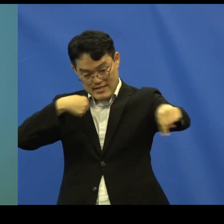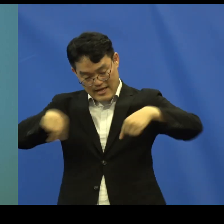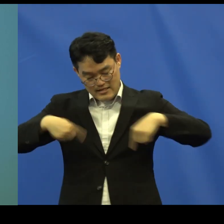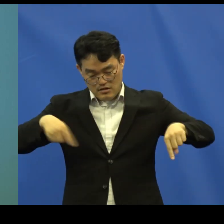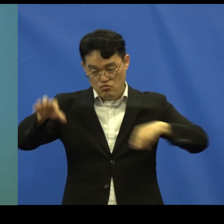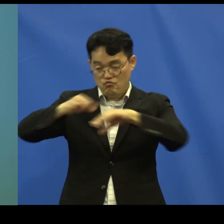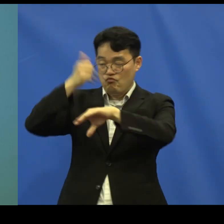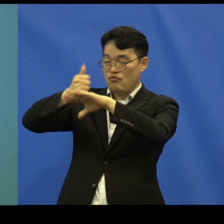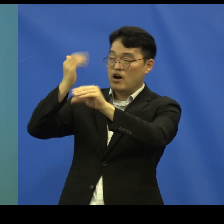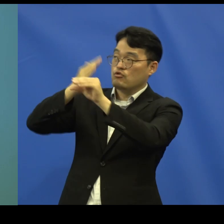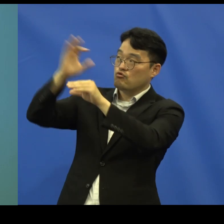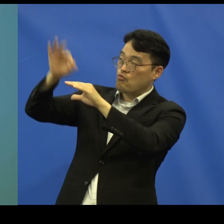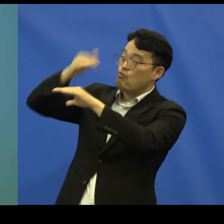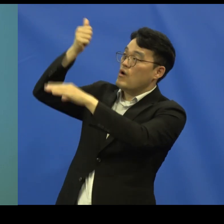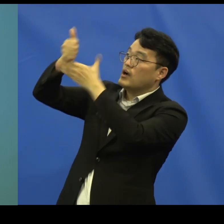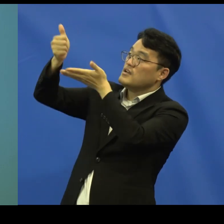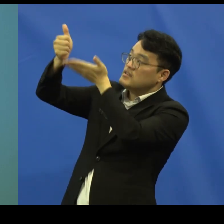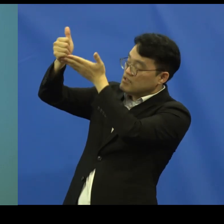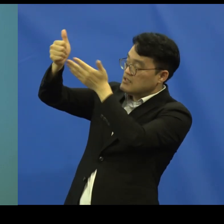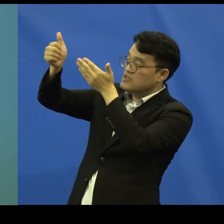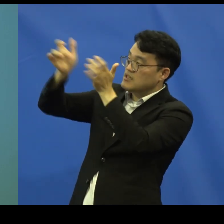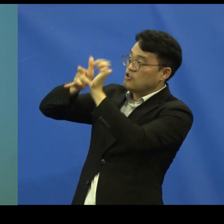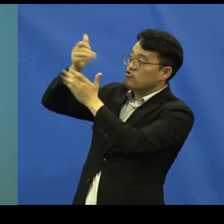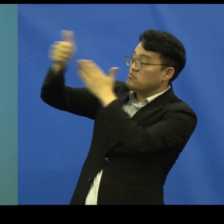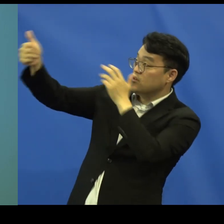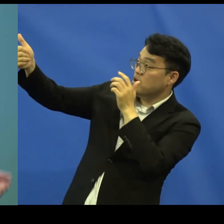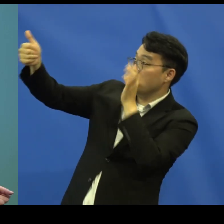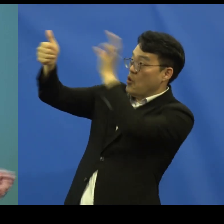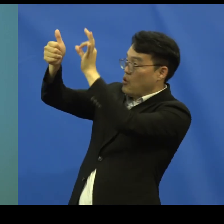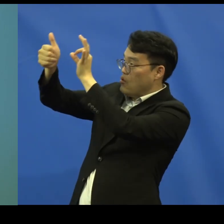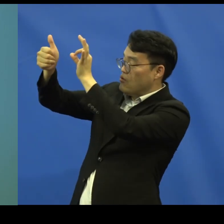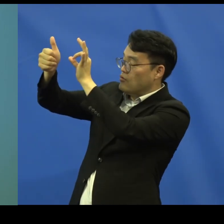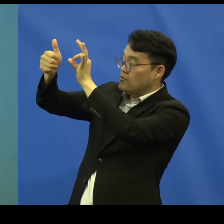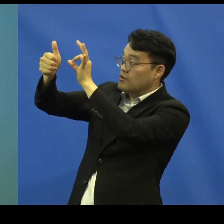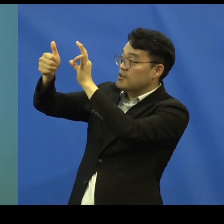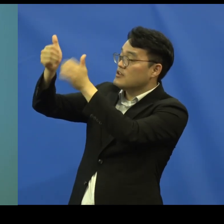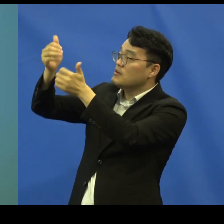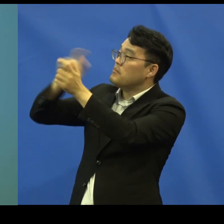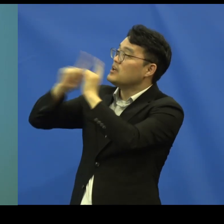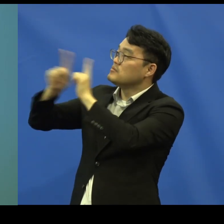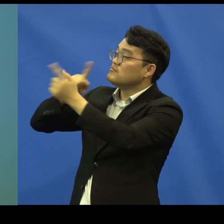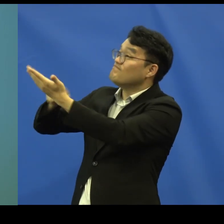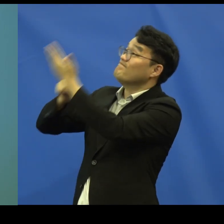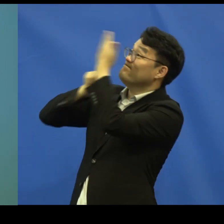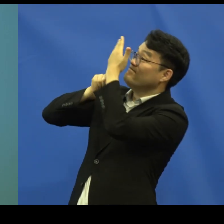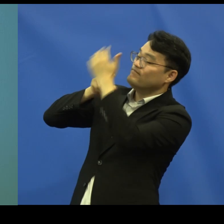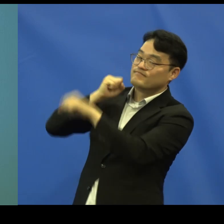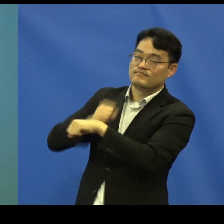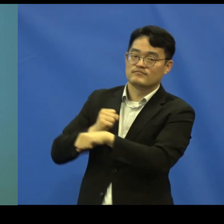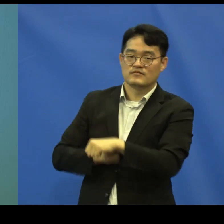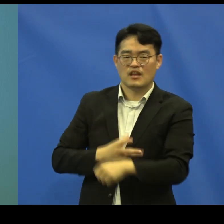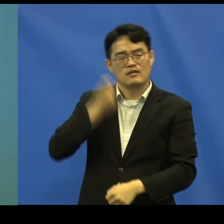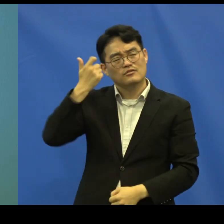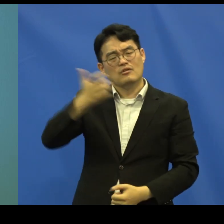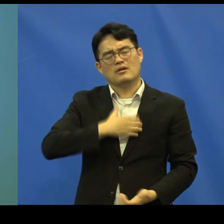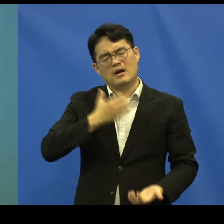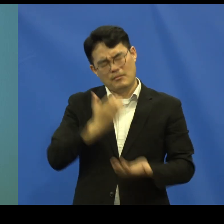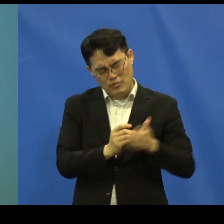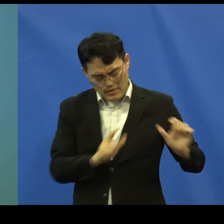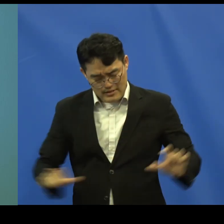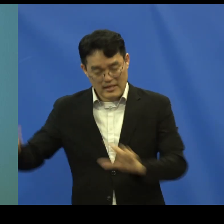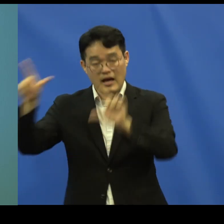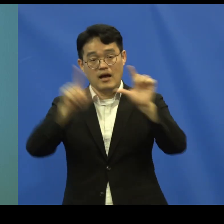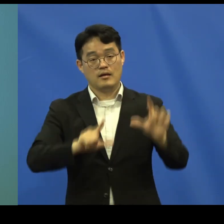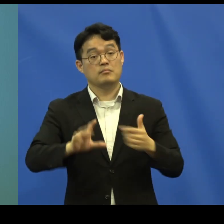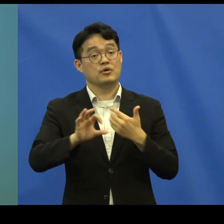왕이신 그리스도를 목격하는 것입니다. 그리고 그분의 음성을 듣고 성령에 감동되어 살아간다면 마지막 날까지 우리의